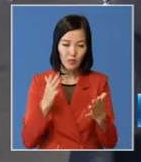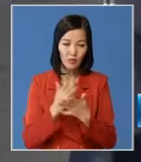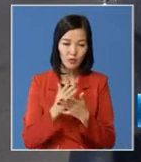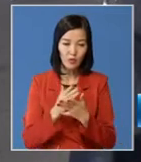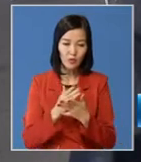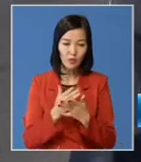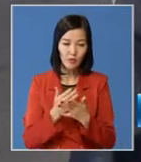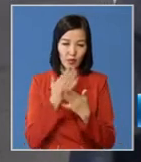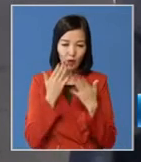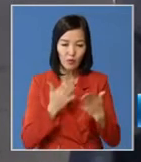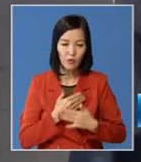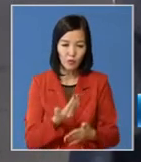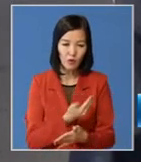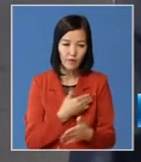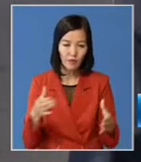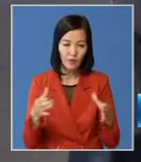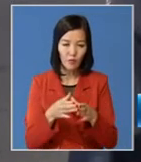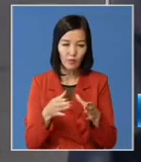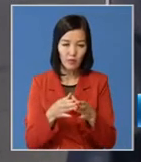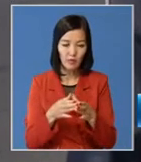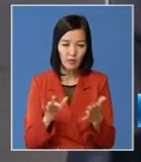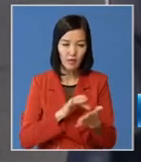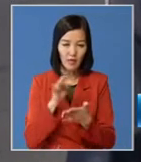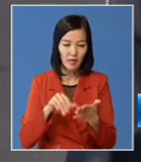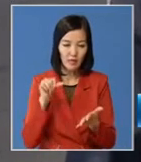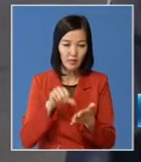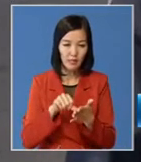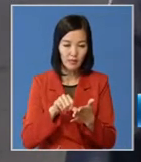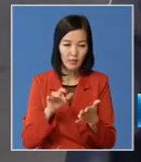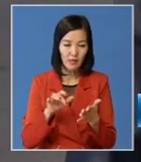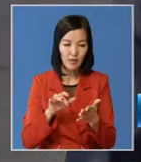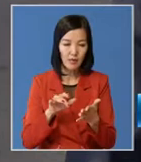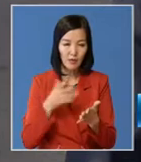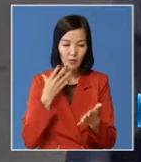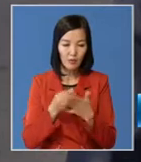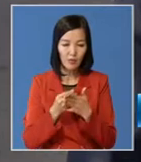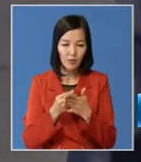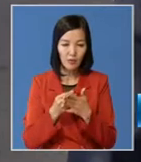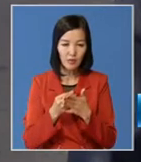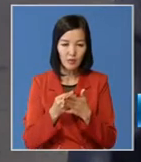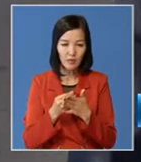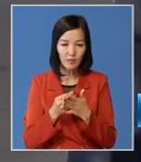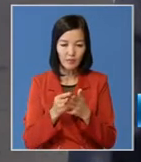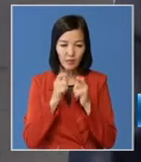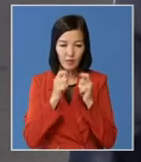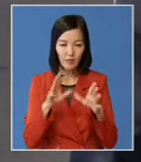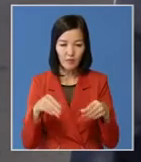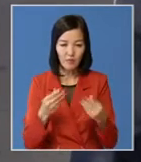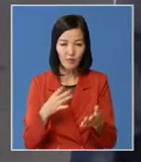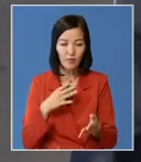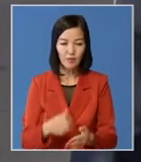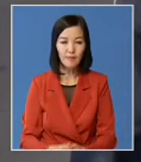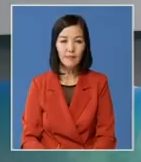әуесқой автокөліктердің клубтары қаладағы қатысып өздерінің қала күніне деген арнайы осы сыйларын арнап отыр.